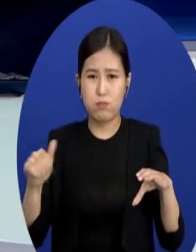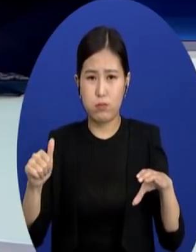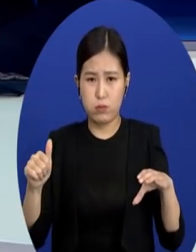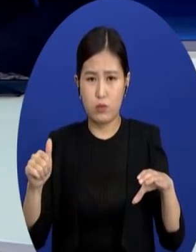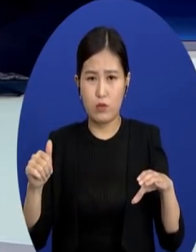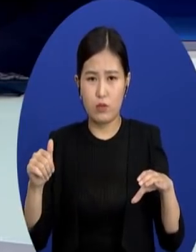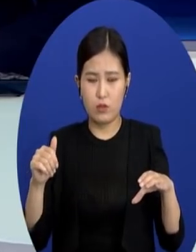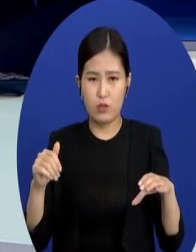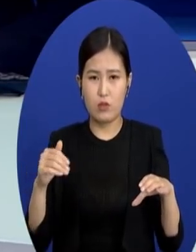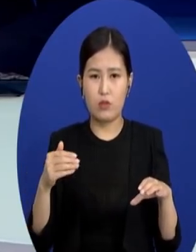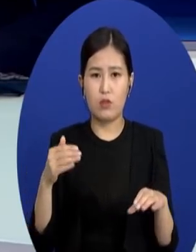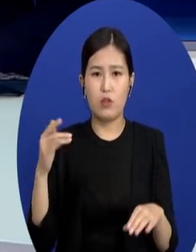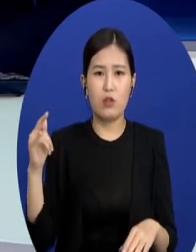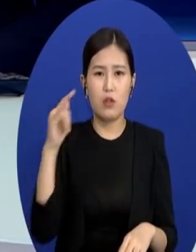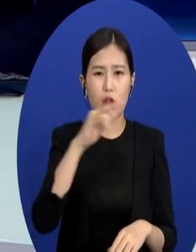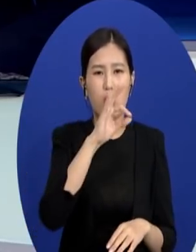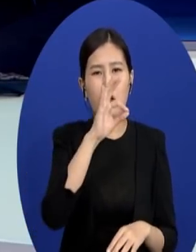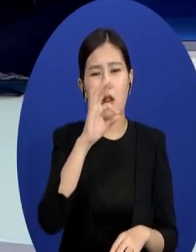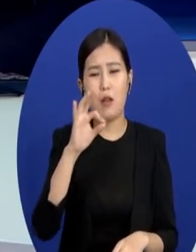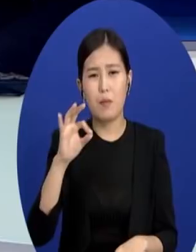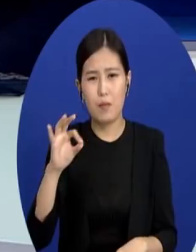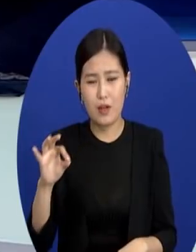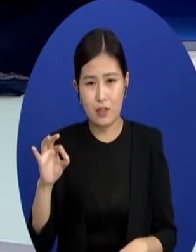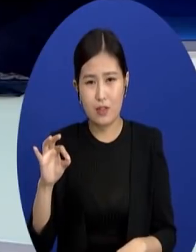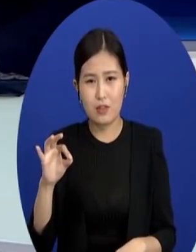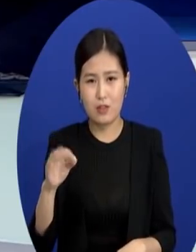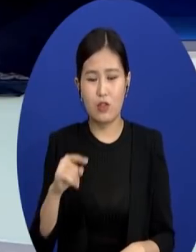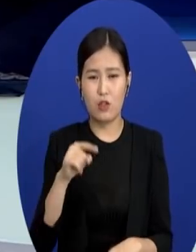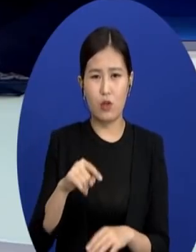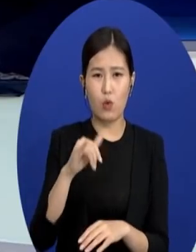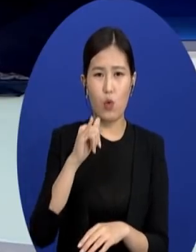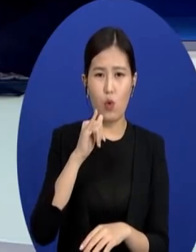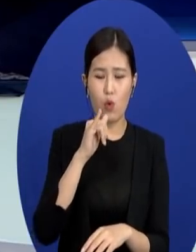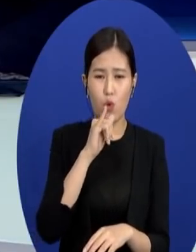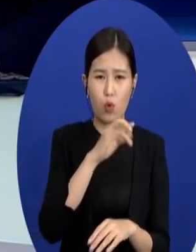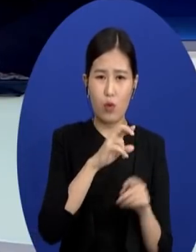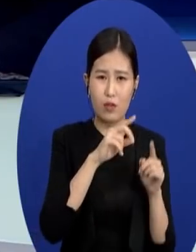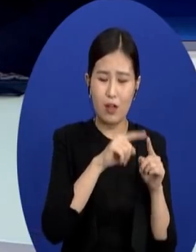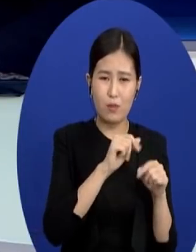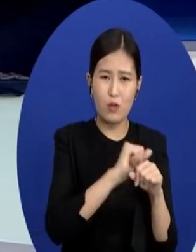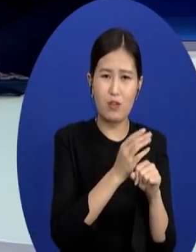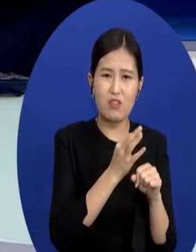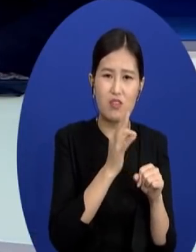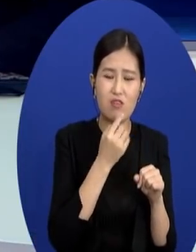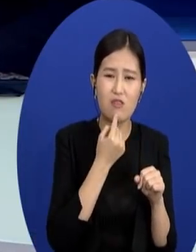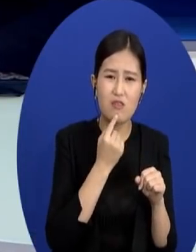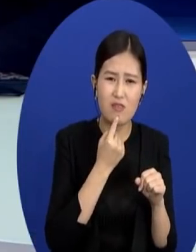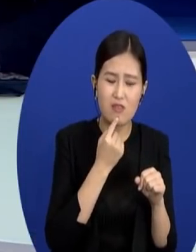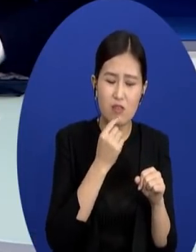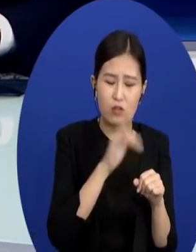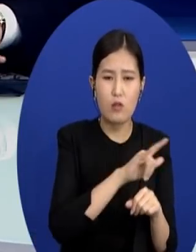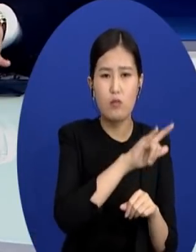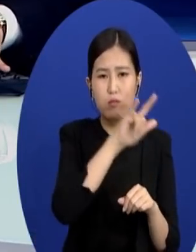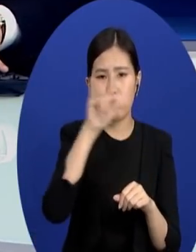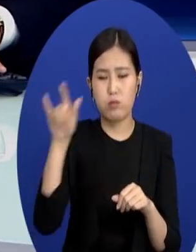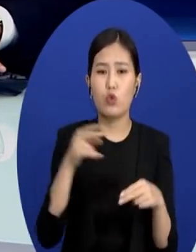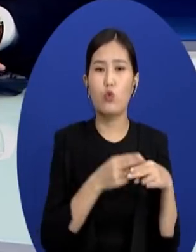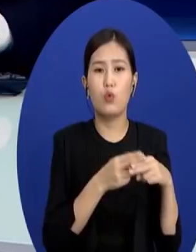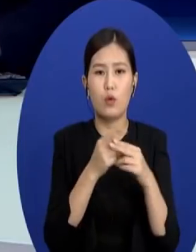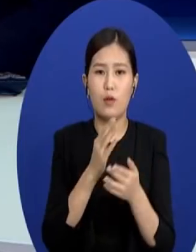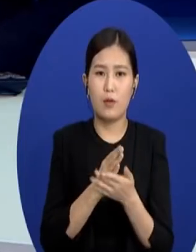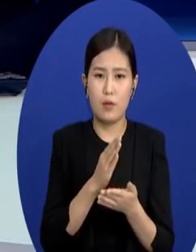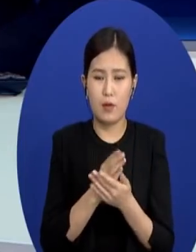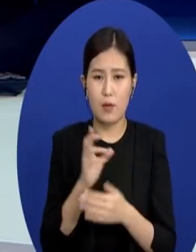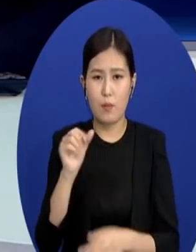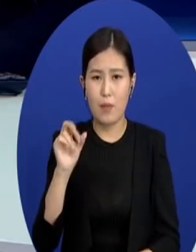нислэг хийгдэхгүй байсан. За тэгвэл хотод хөл хоронд гацсан зарим иргэнийг тусгай үргийн нислэгээр аймагт нь хүргэсэн байна. Баян-Онгор аймагт 12